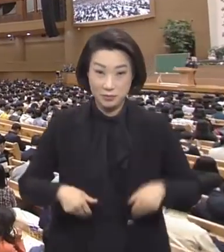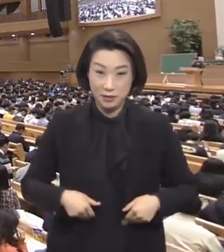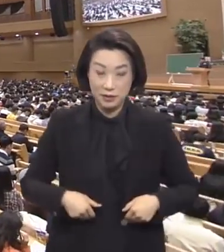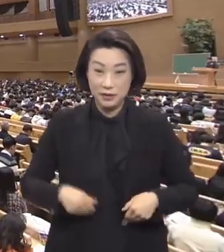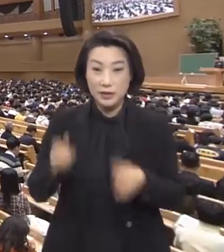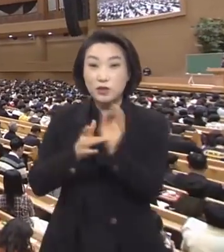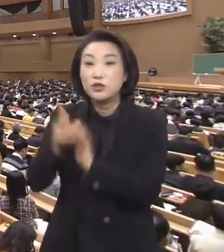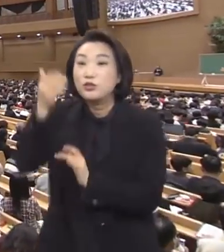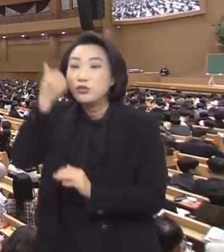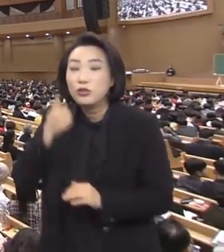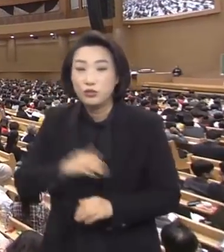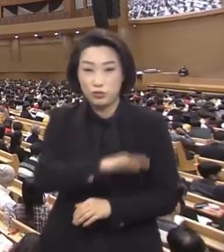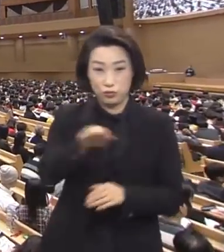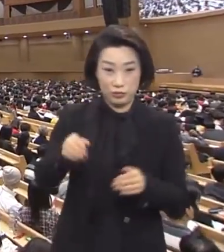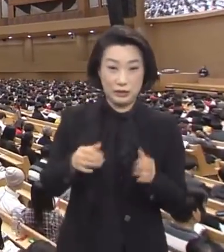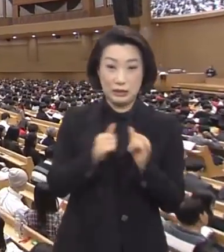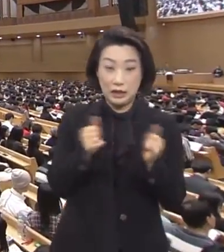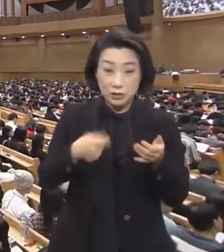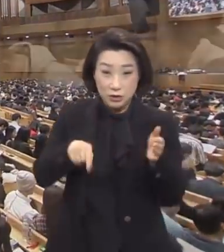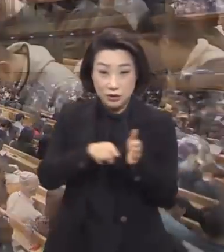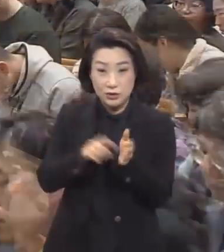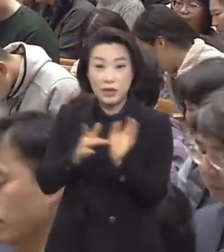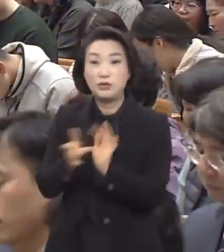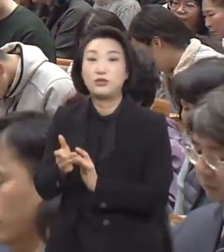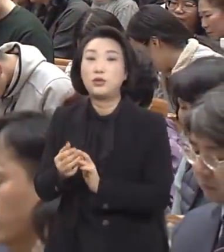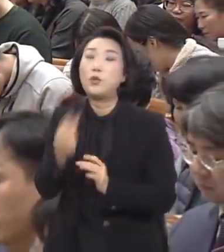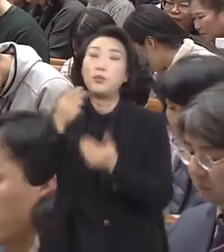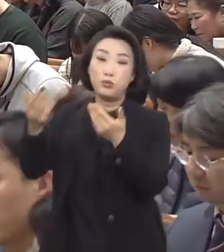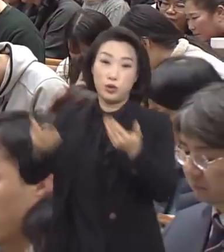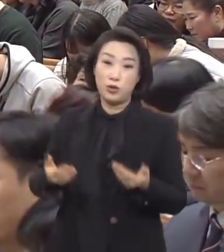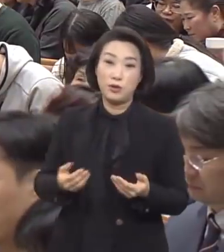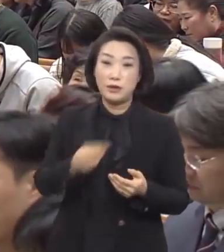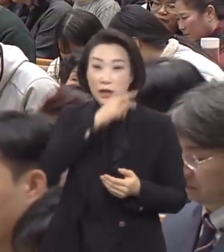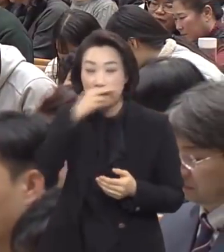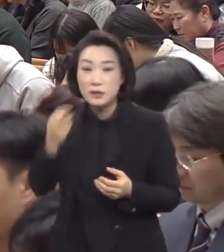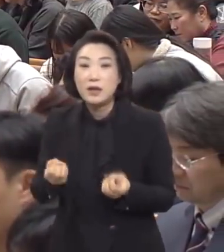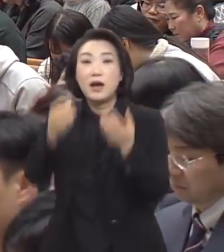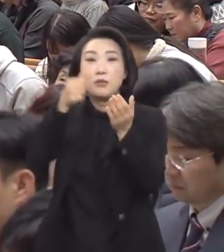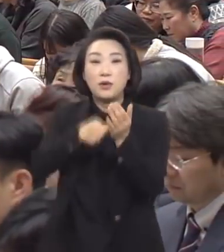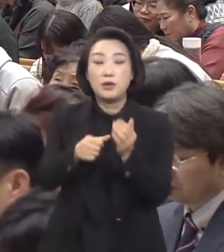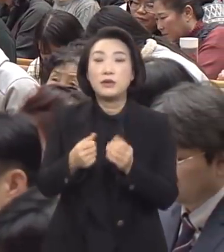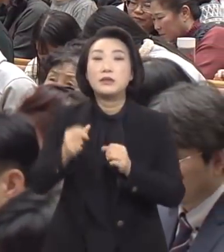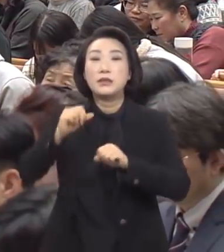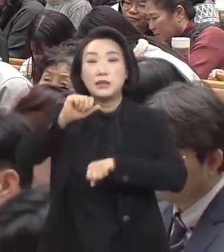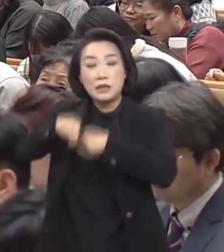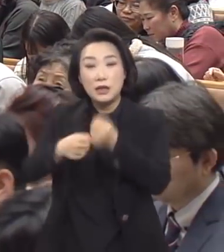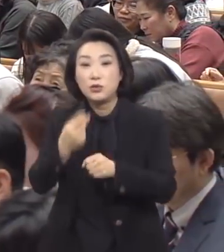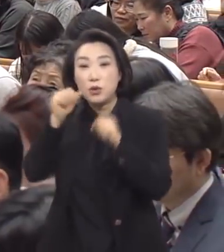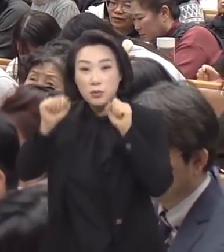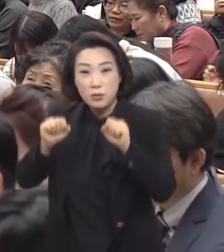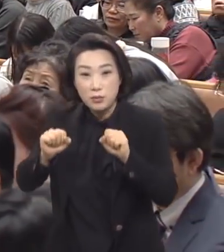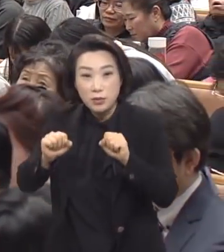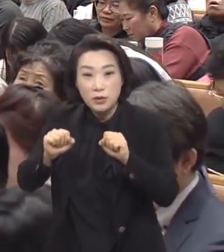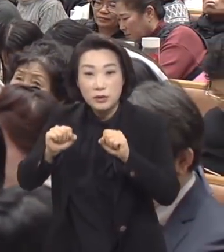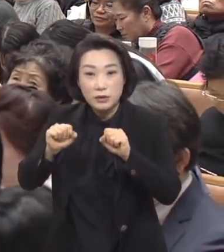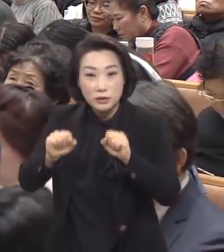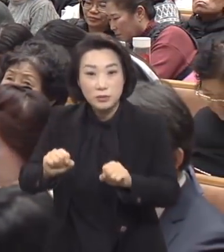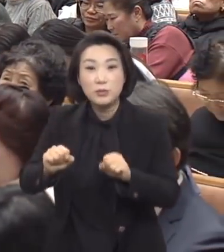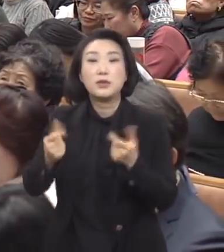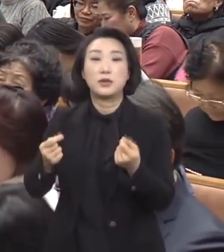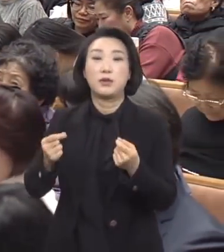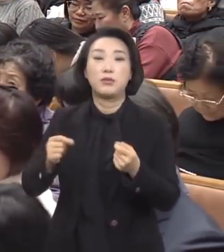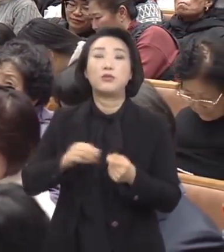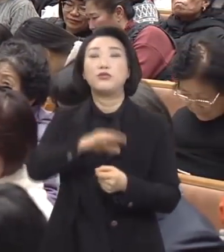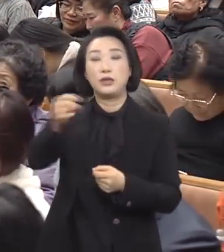버리사 향기로운 제물과 생축으로 하나님께 드리셨느니라. 음행과 온갖 더러운 것과 탐욕은 너희 중에서